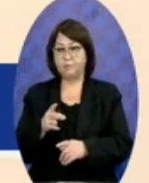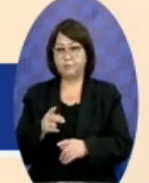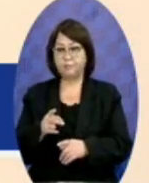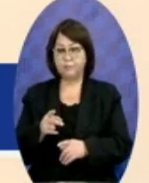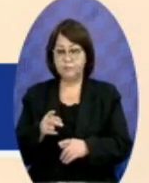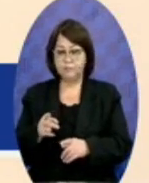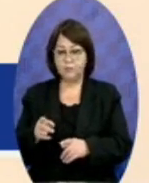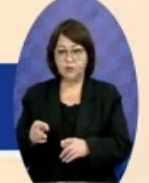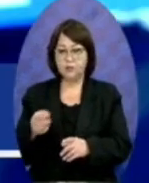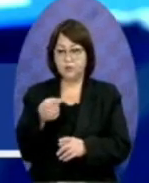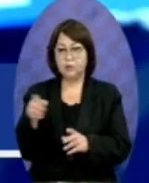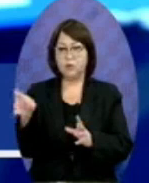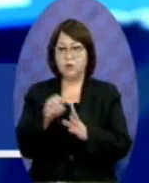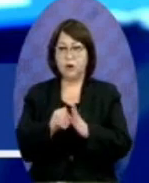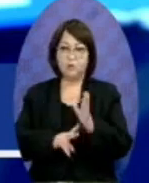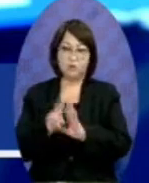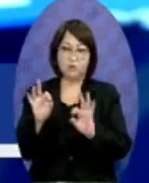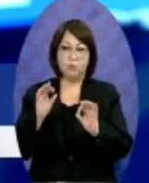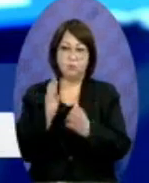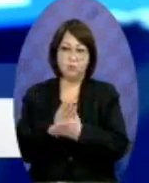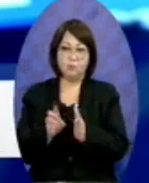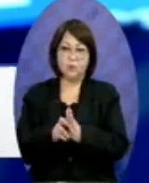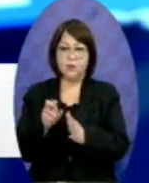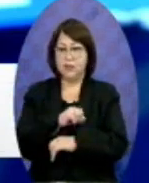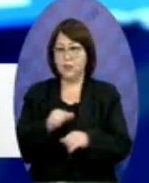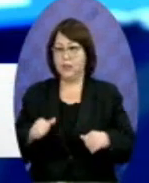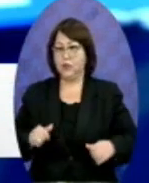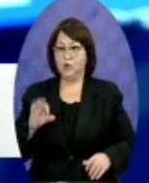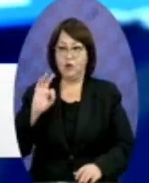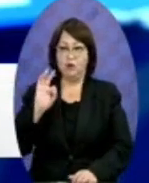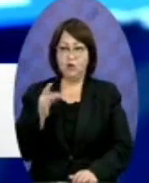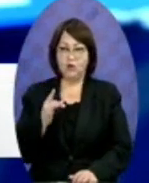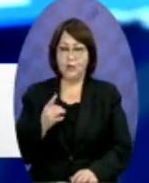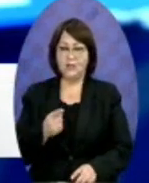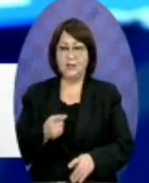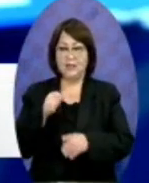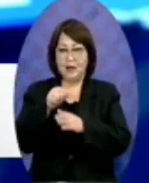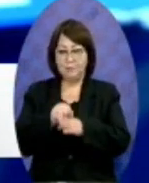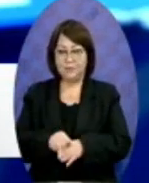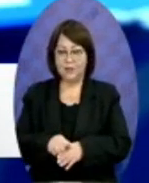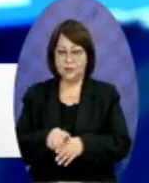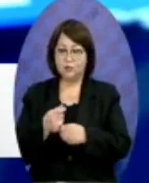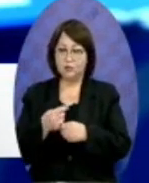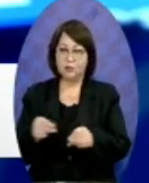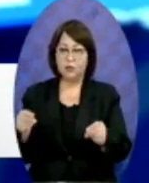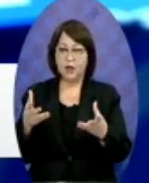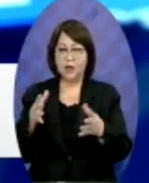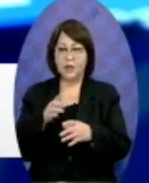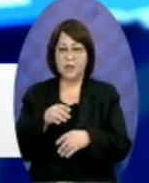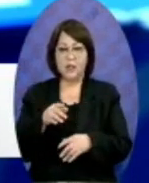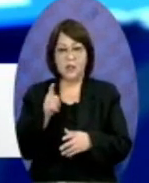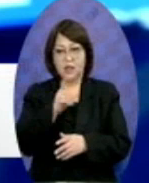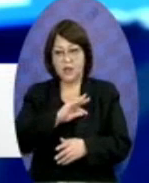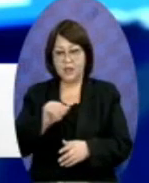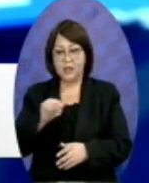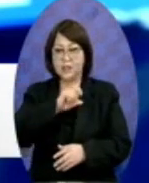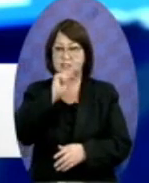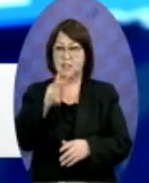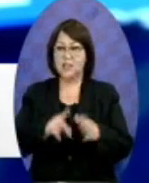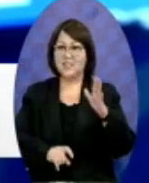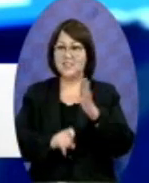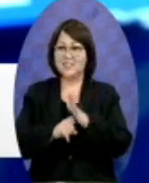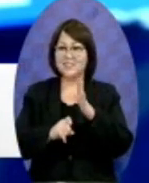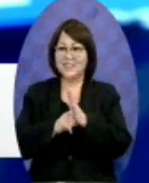бол ойлгож байна. Гэхдээ иргэдийг үрийн дарамтаас гаргах асуудал нь зөвхөн хэрэглээний зээлийн хязгаарлалтыг тогтоосноор шийдэгдэхгүй.